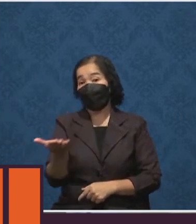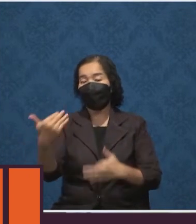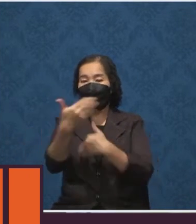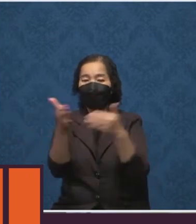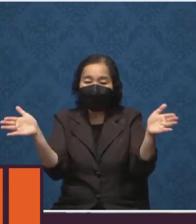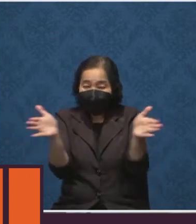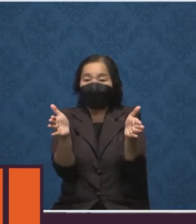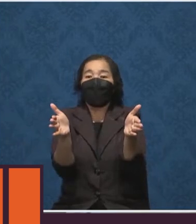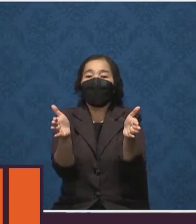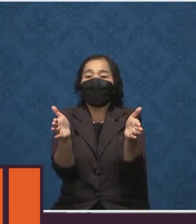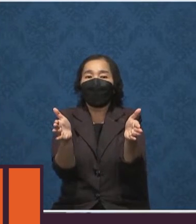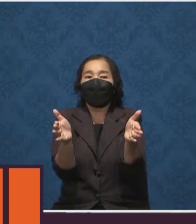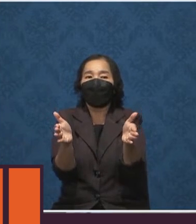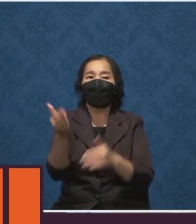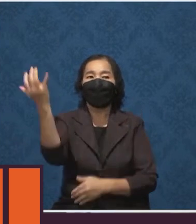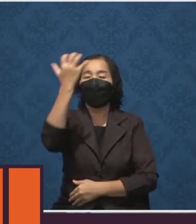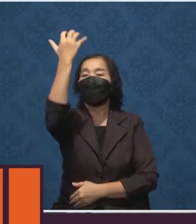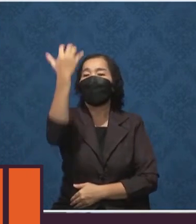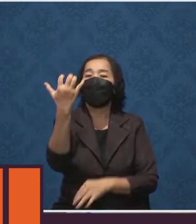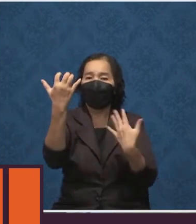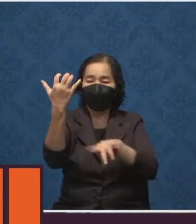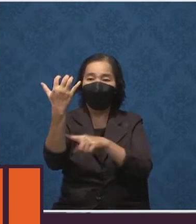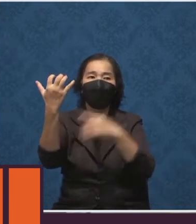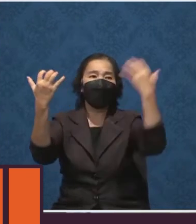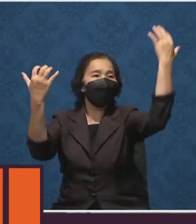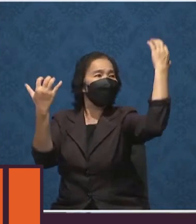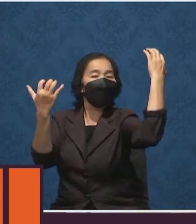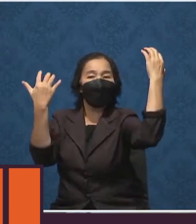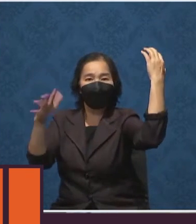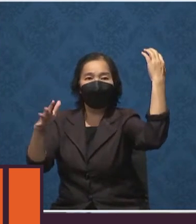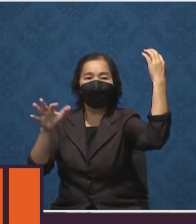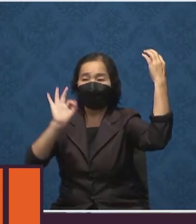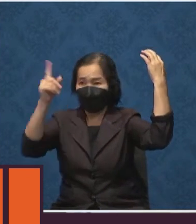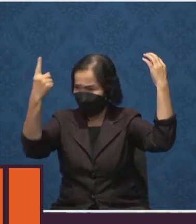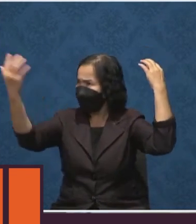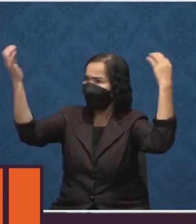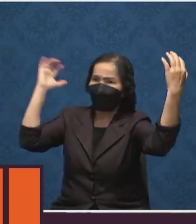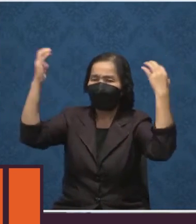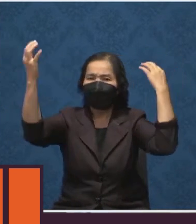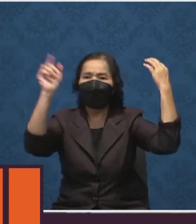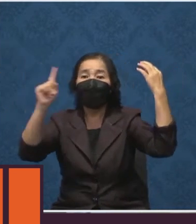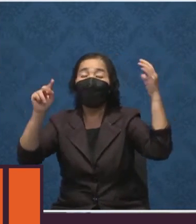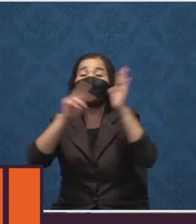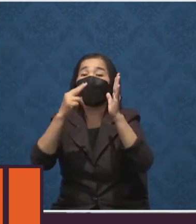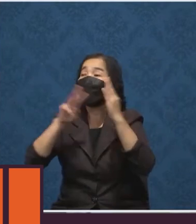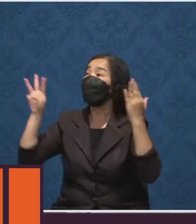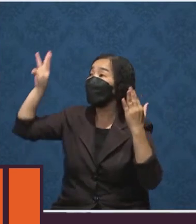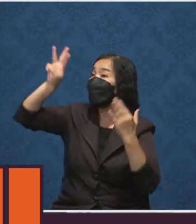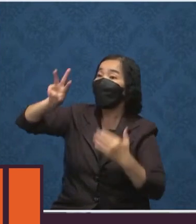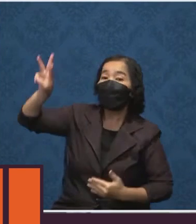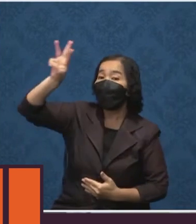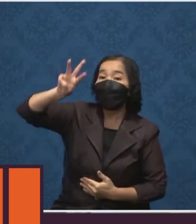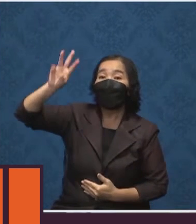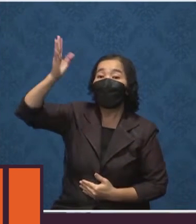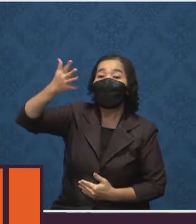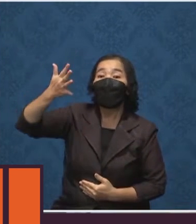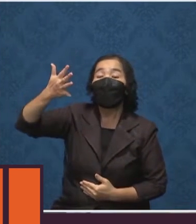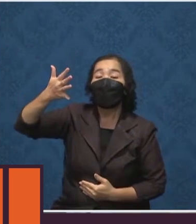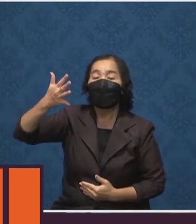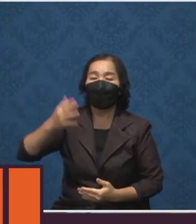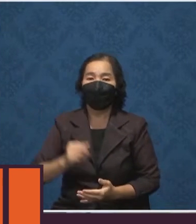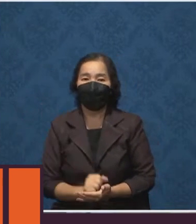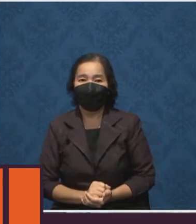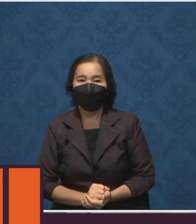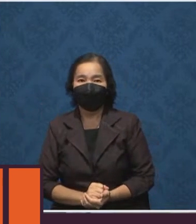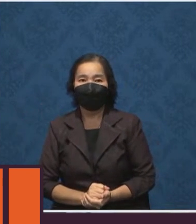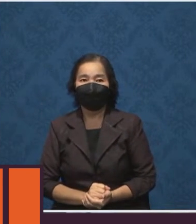่มีจอแลว 1 จอมีจอแล้ 2 จอ เดีซืออจอ 1 มาติดนี่พนังนไม่มที่ว่างแล้วถดไปครับ